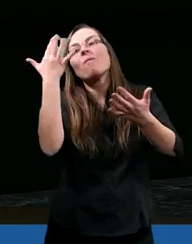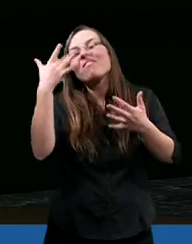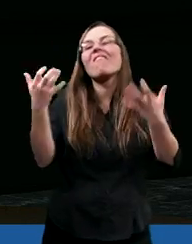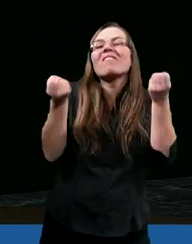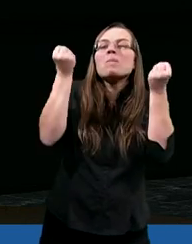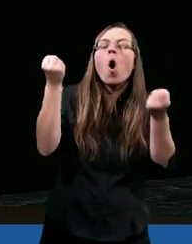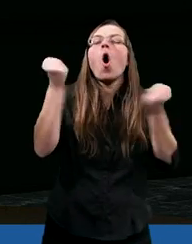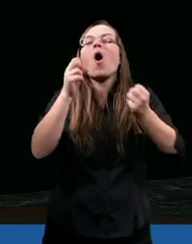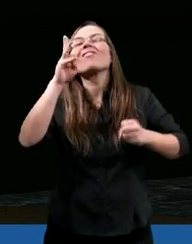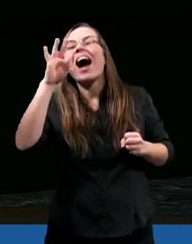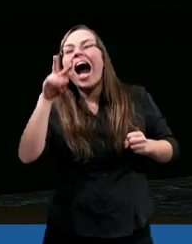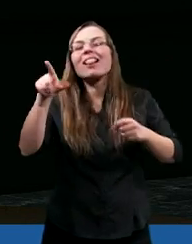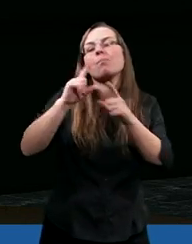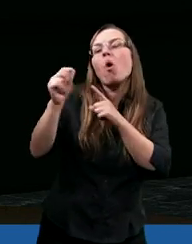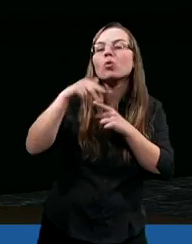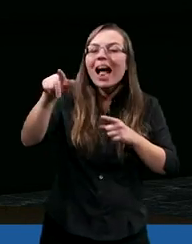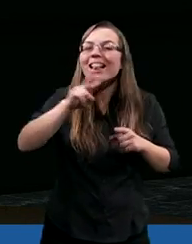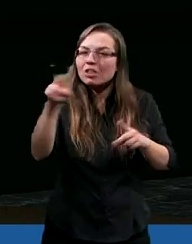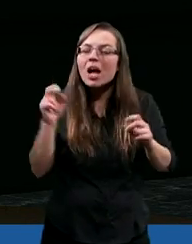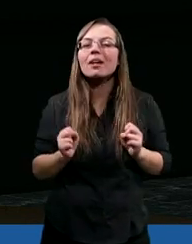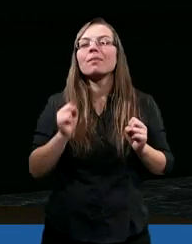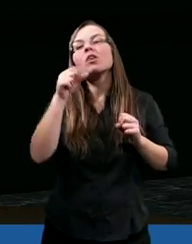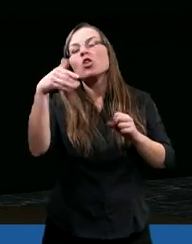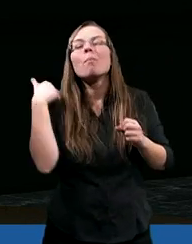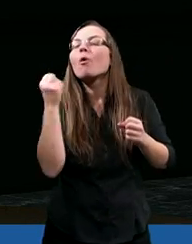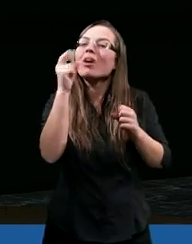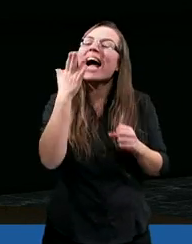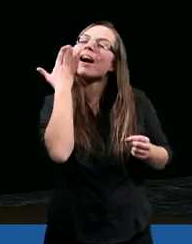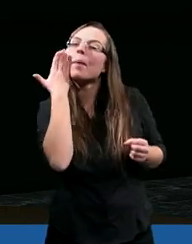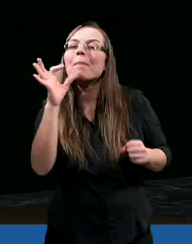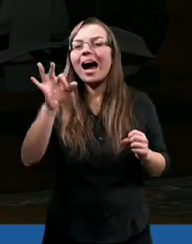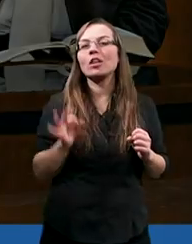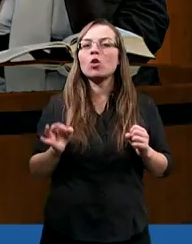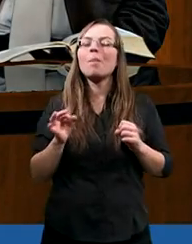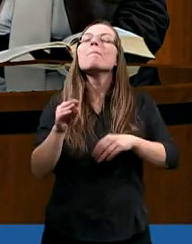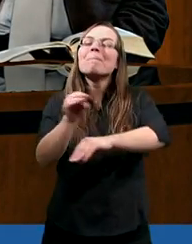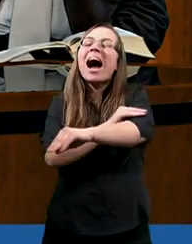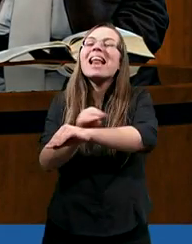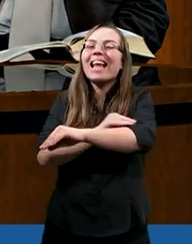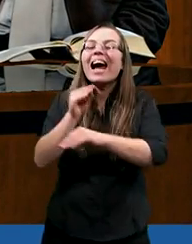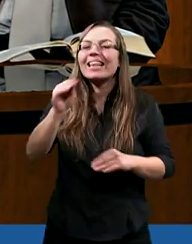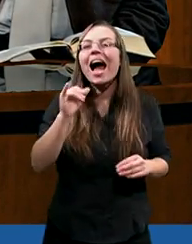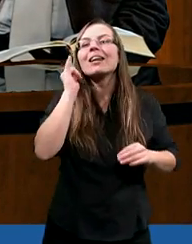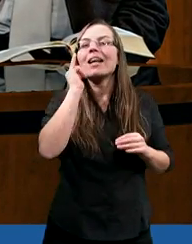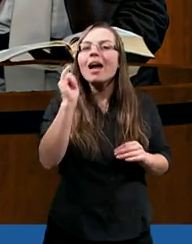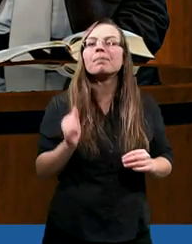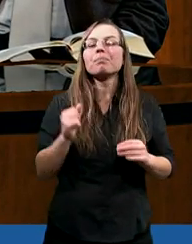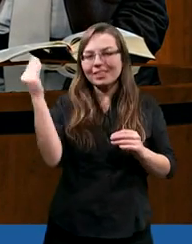mocy na to poszło i by to było tak bardzo materialnie i